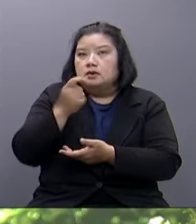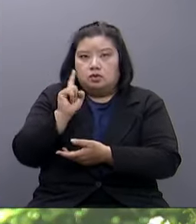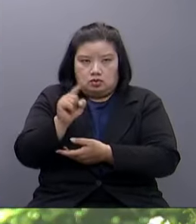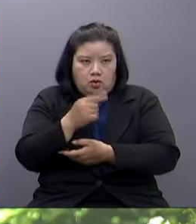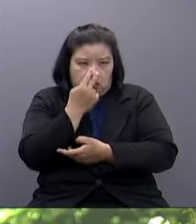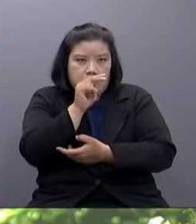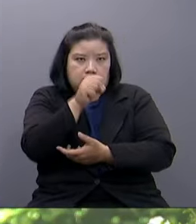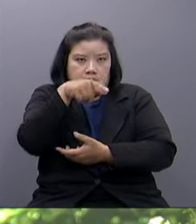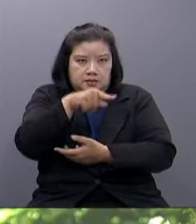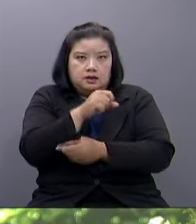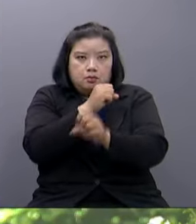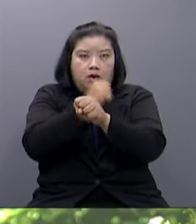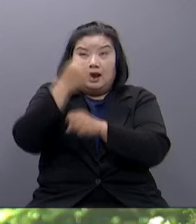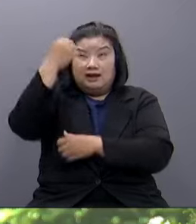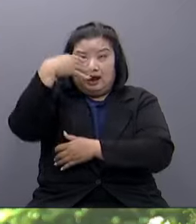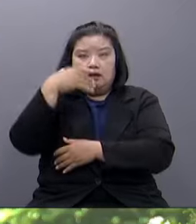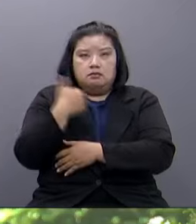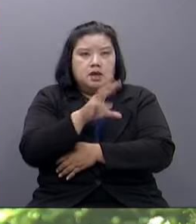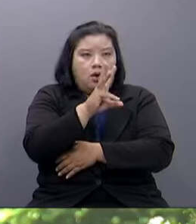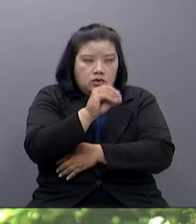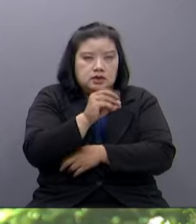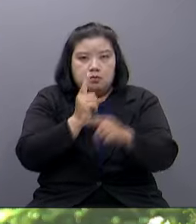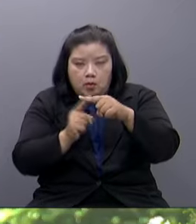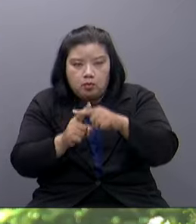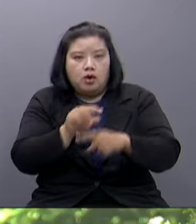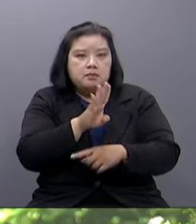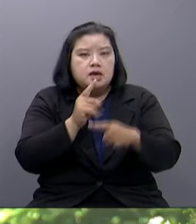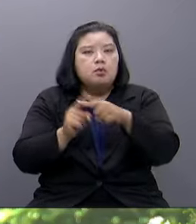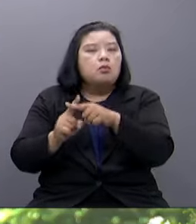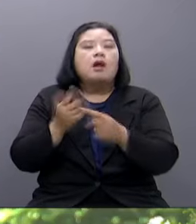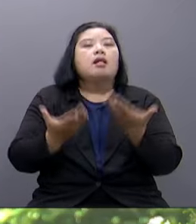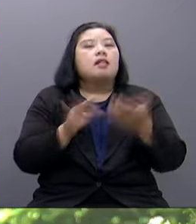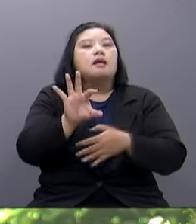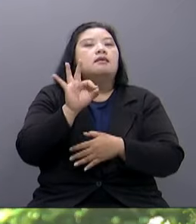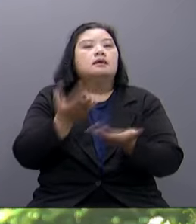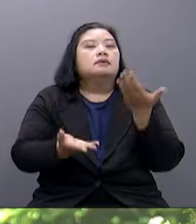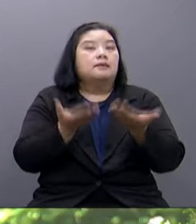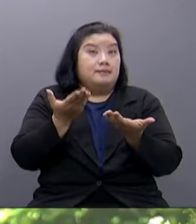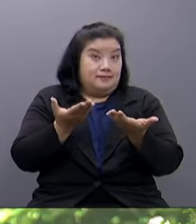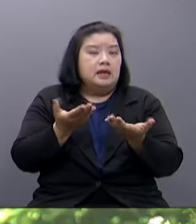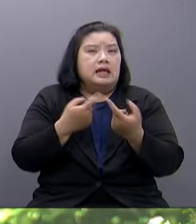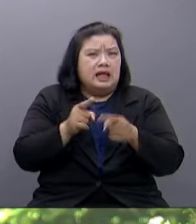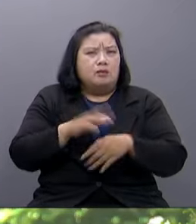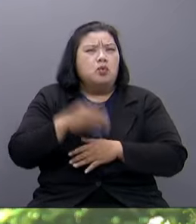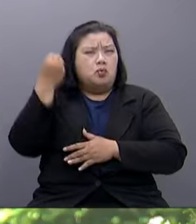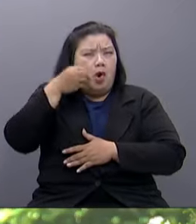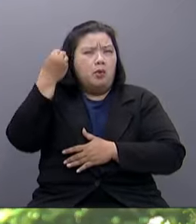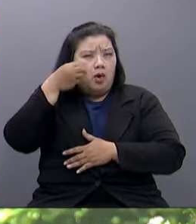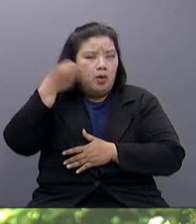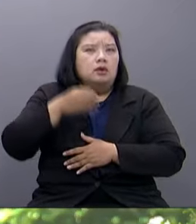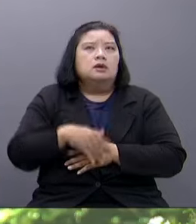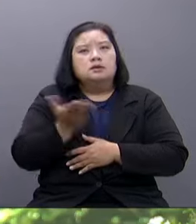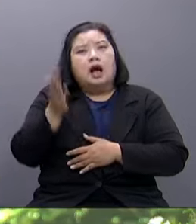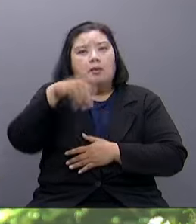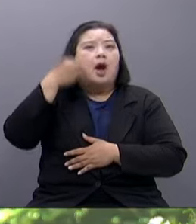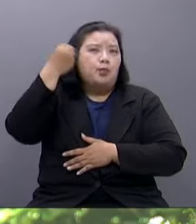ทมเป็ค่าเอไ้กัแดSCS 60 บวก BAA อะไรทเขีนกเลยเยอะเยอะทีนี้เรามาคุยกั ถาจะตองใช้บ่อย เติมบ่อยไม่ว